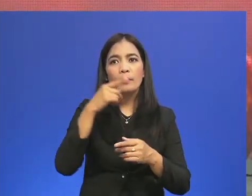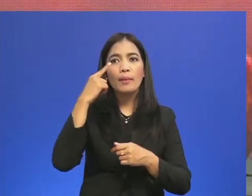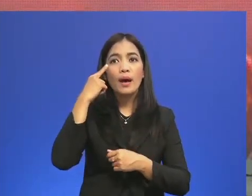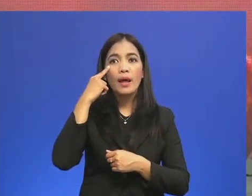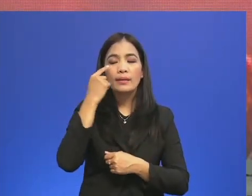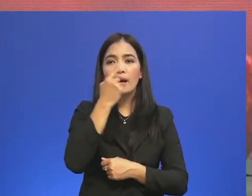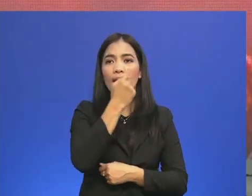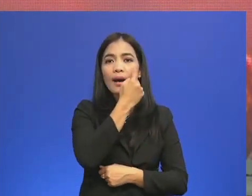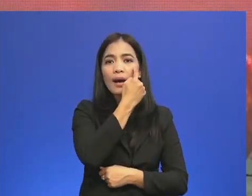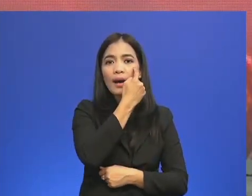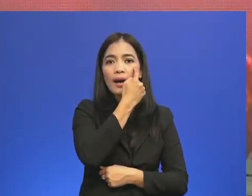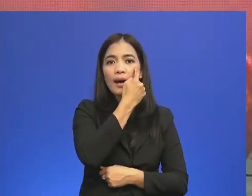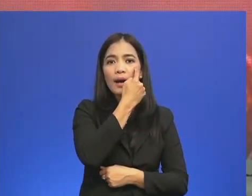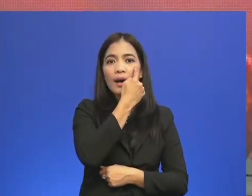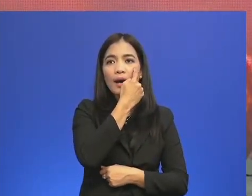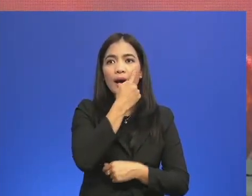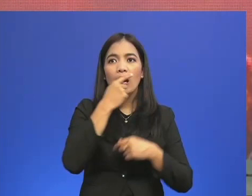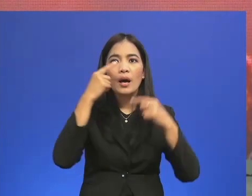Sebelum mata